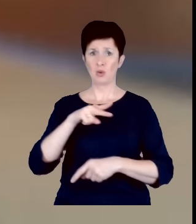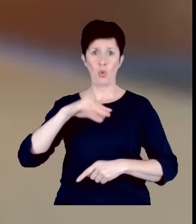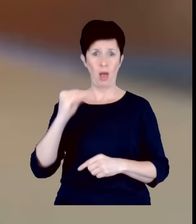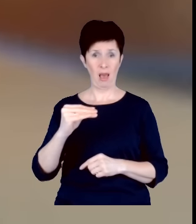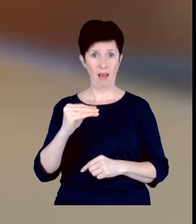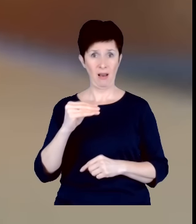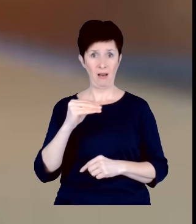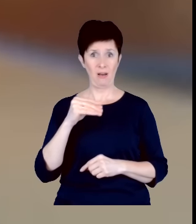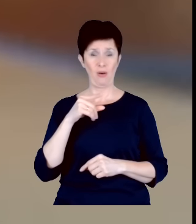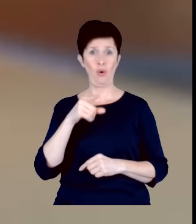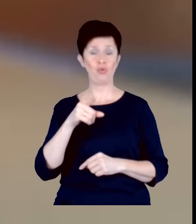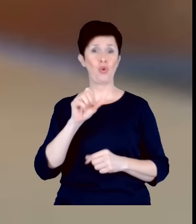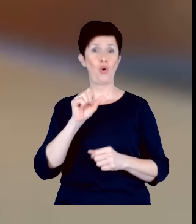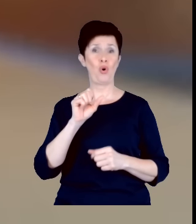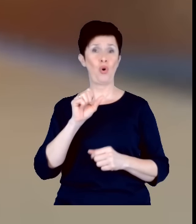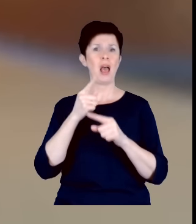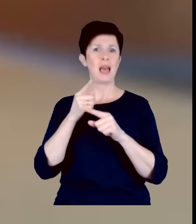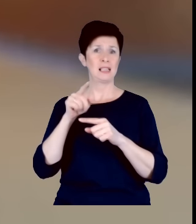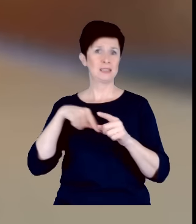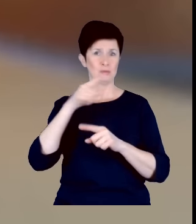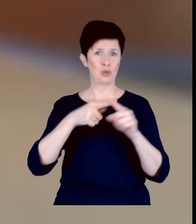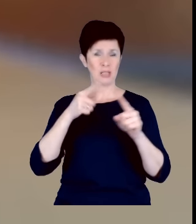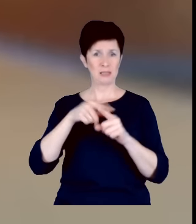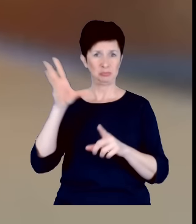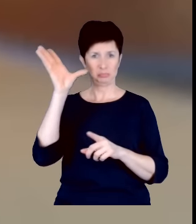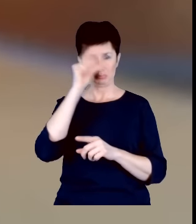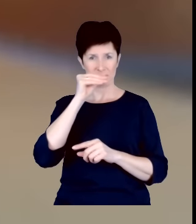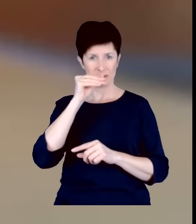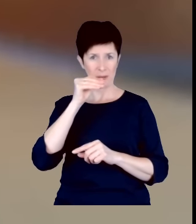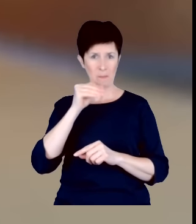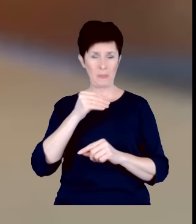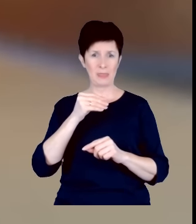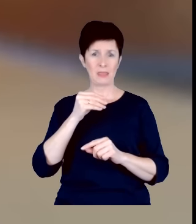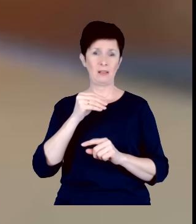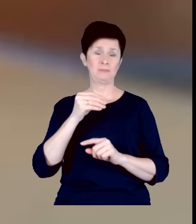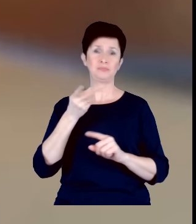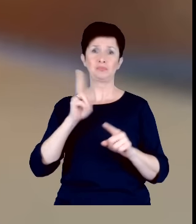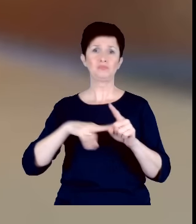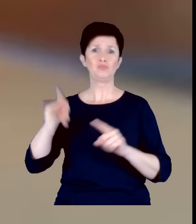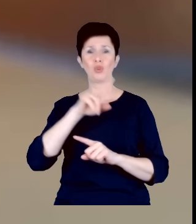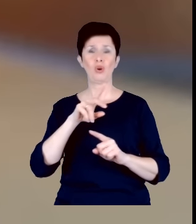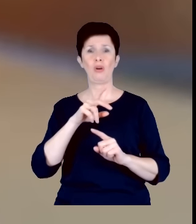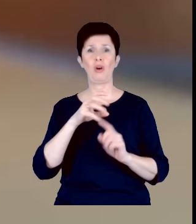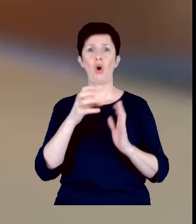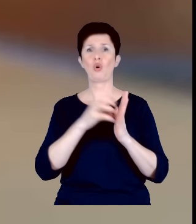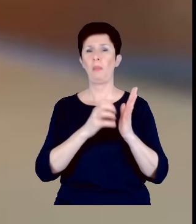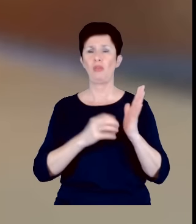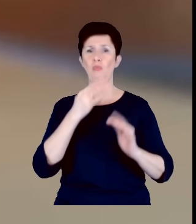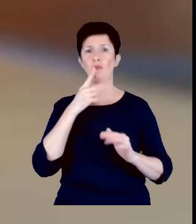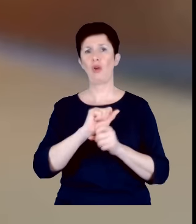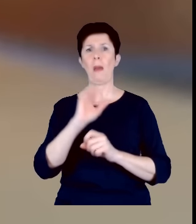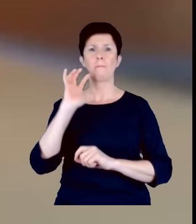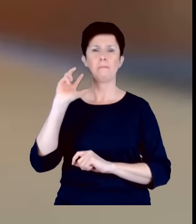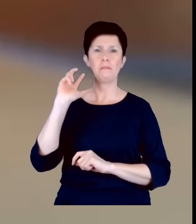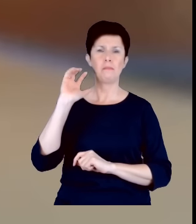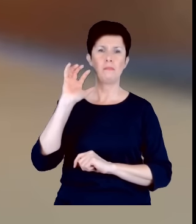zapomina. Mam wrażenie, że wielu komentatorów uważa, że był to protest Belgów czy Belgów i Holendrów. Nie. Byli